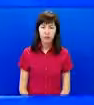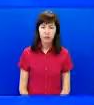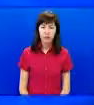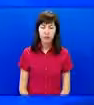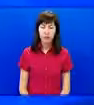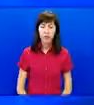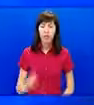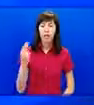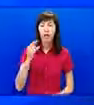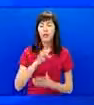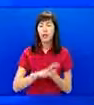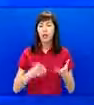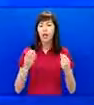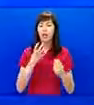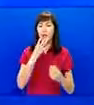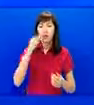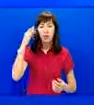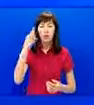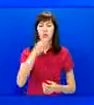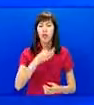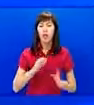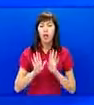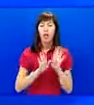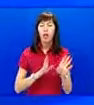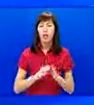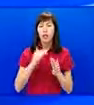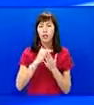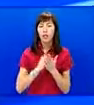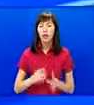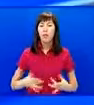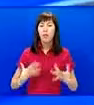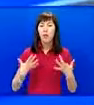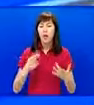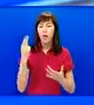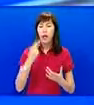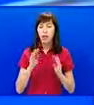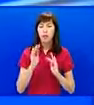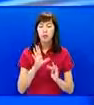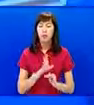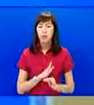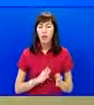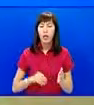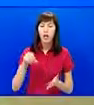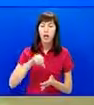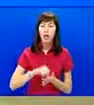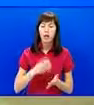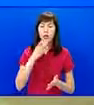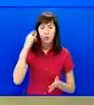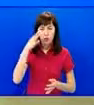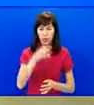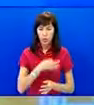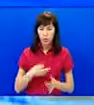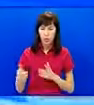В Астане продолжаются дни Южного Казахстана на Экспо. В рамках мероприятия в столице состоялись выставка товаров